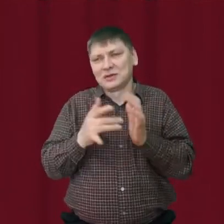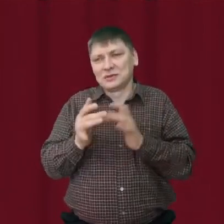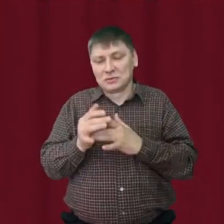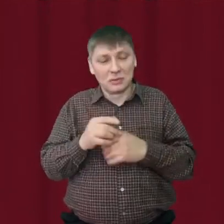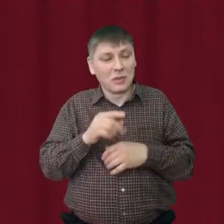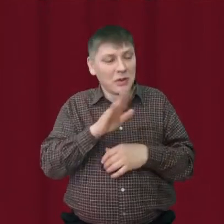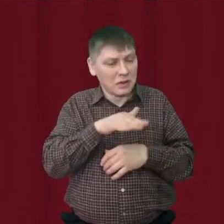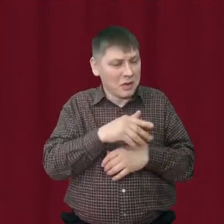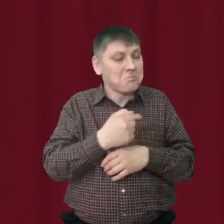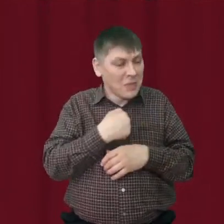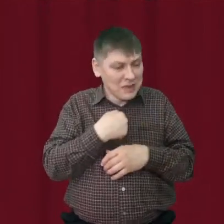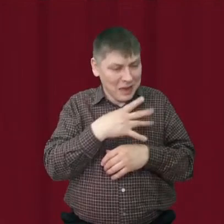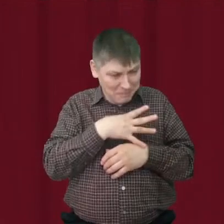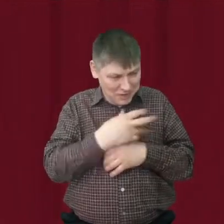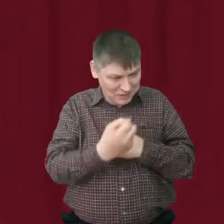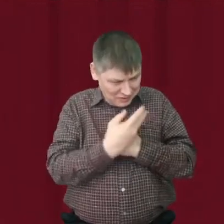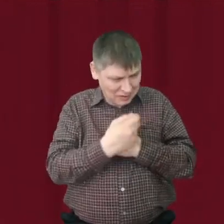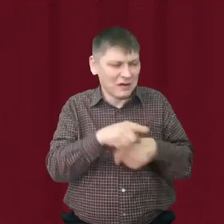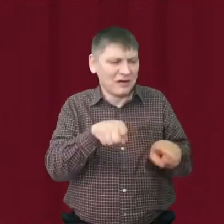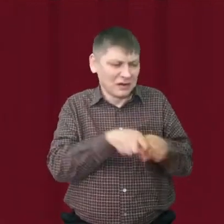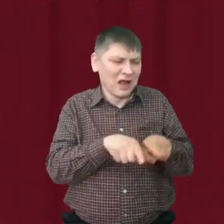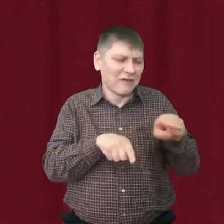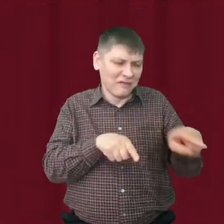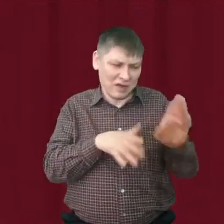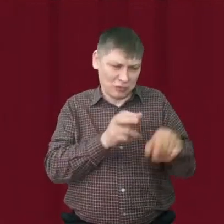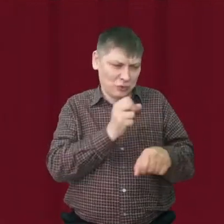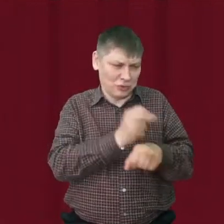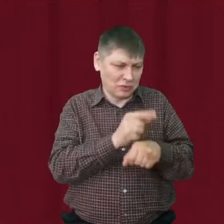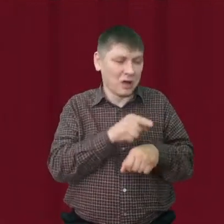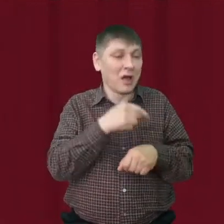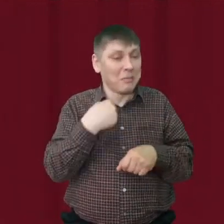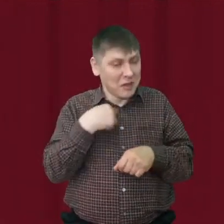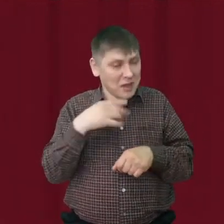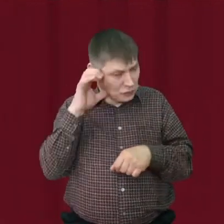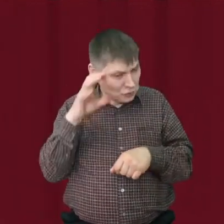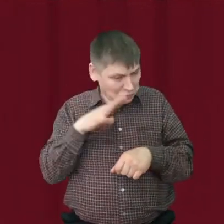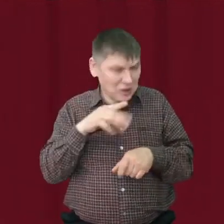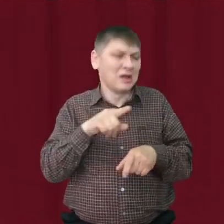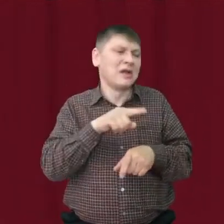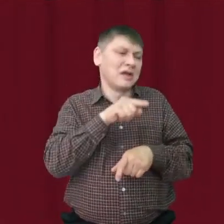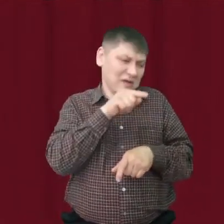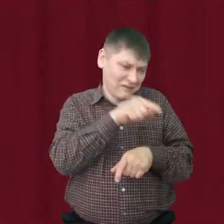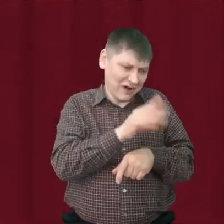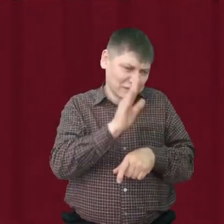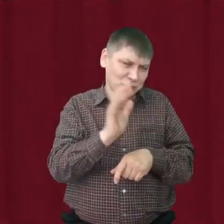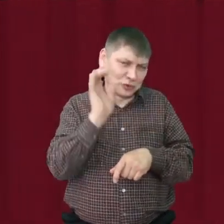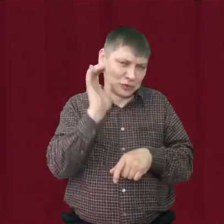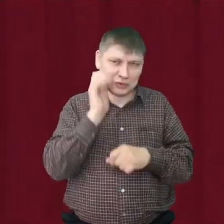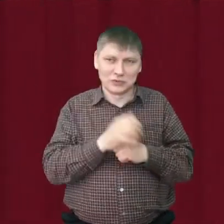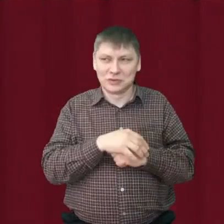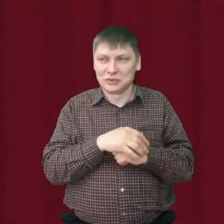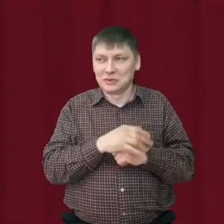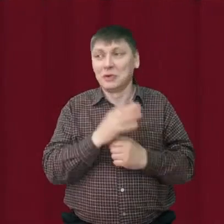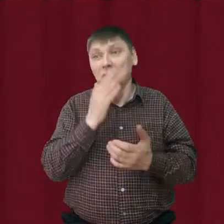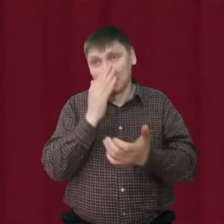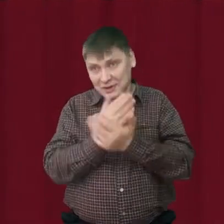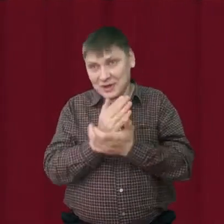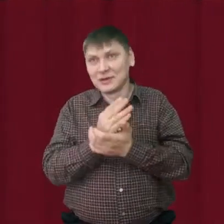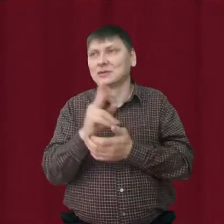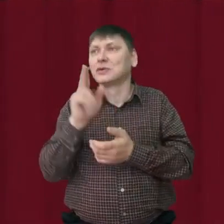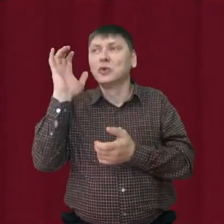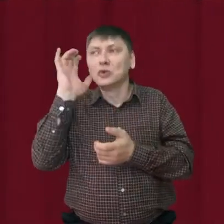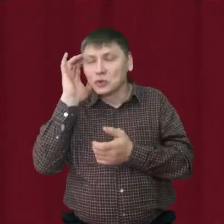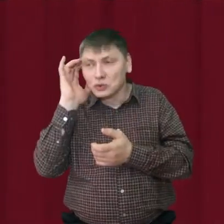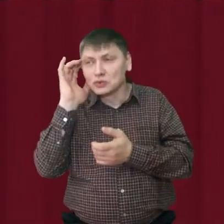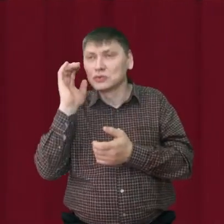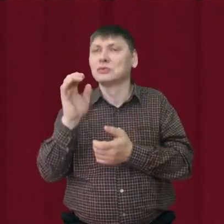меня гнали, так и вас будут гнать. Как меня слушались, так и вас будут слушаться. Вся история церкви. Где-то гонят, где-то слушают. Где-то слушают,